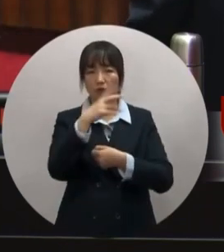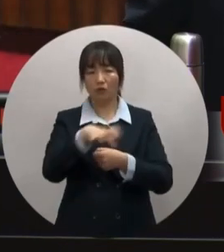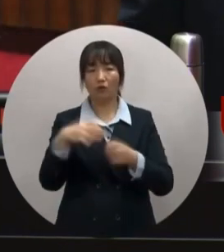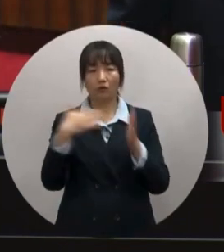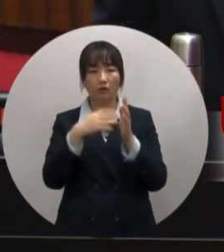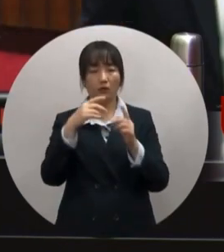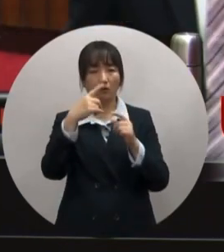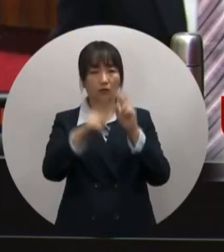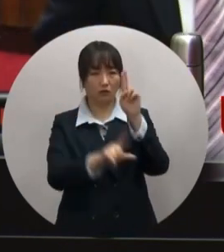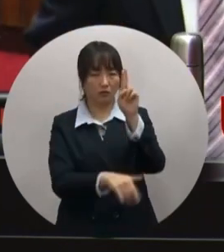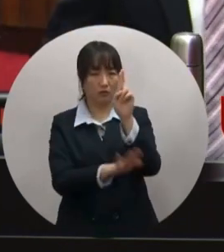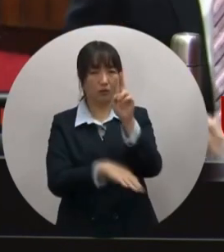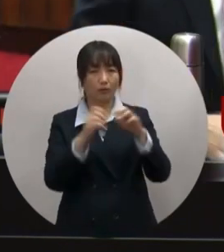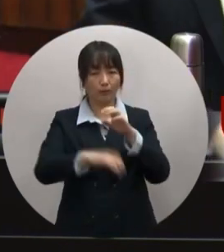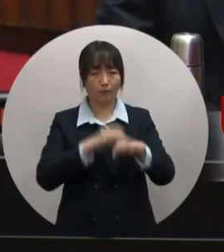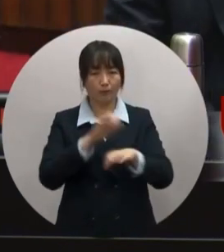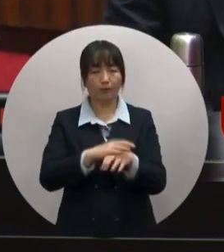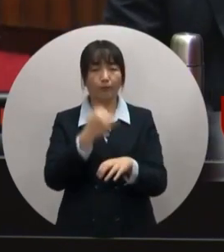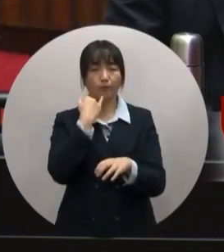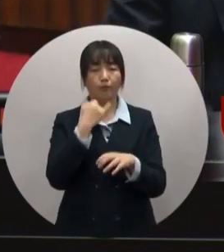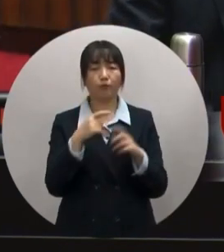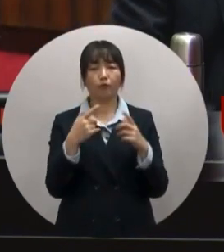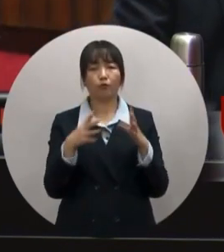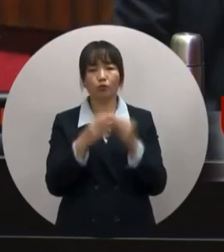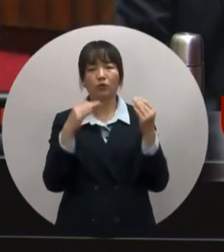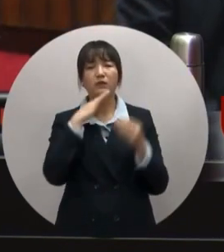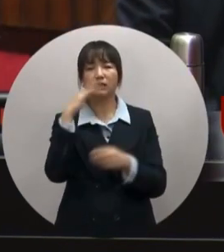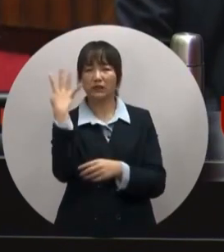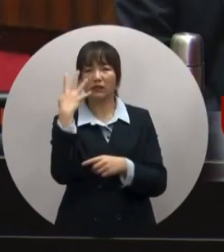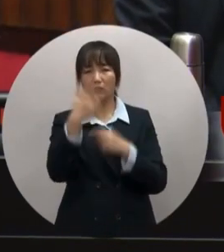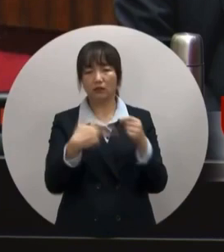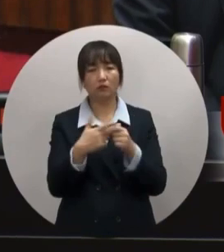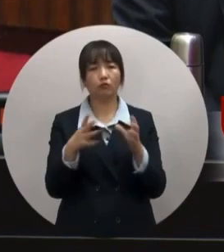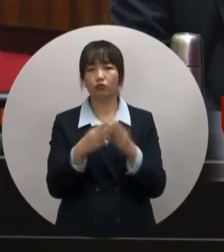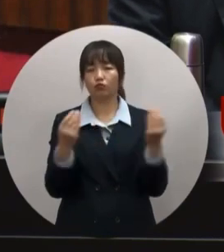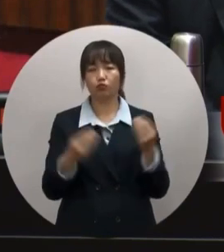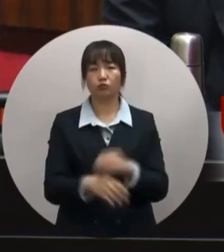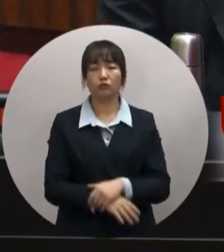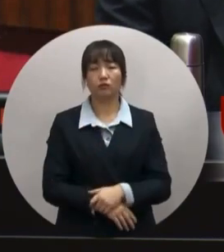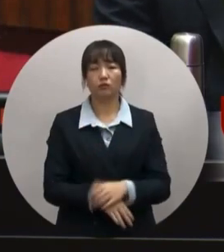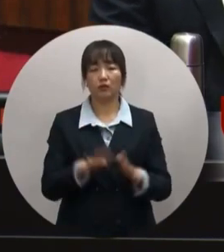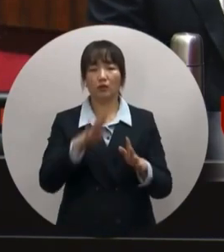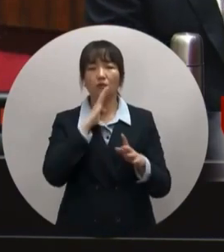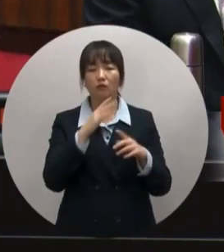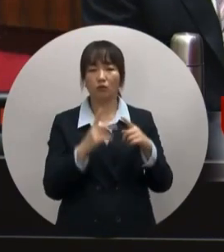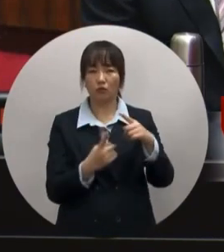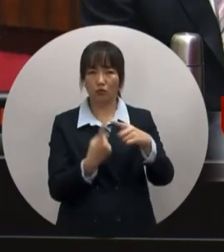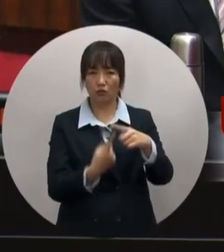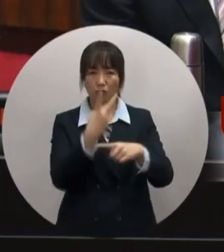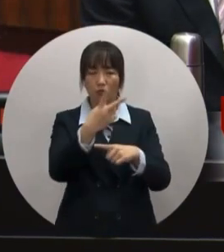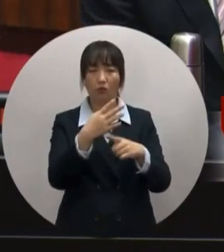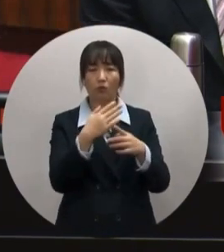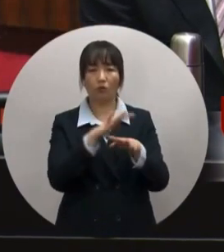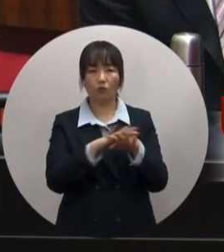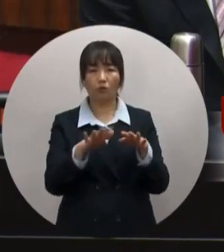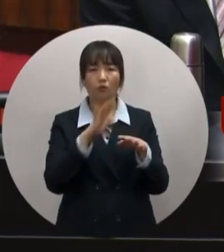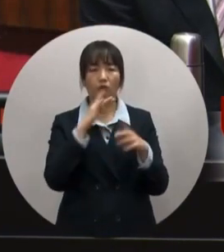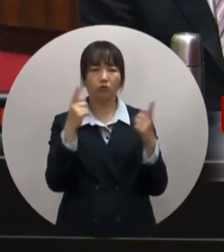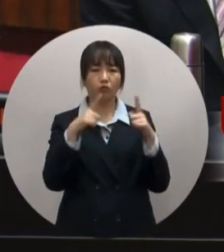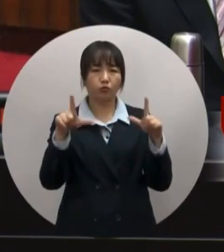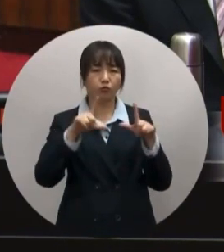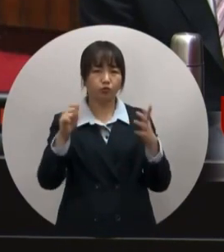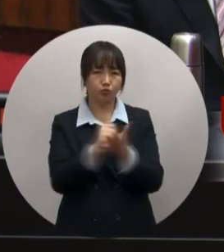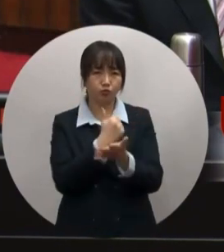座然後到年底會有完成這個不用到四年再來就是說我們的過棒因為有些大貨車